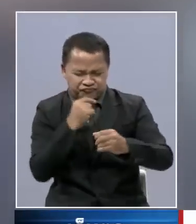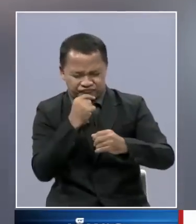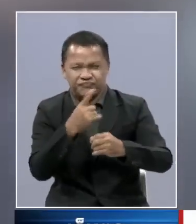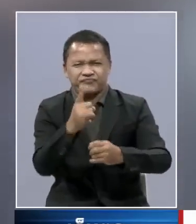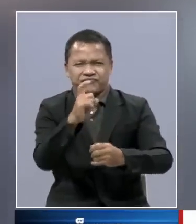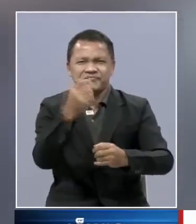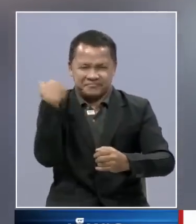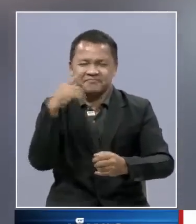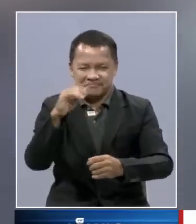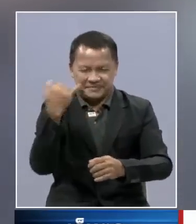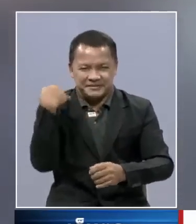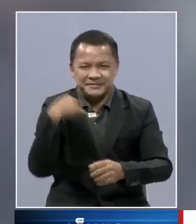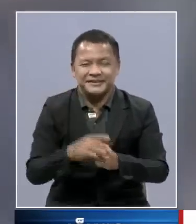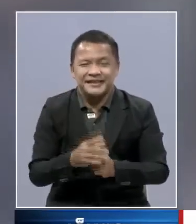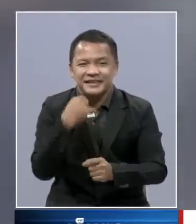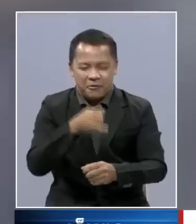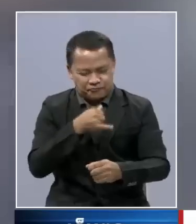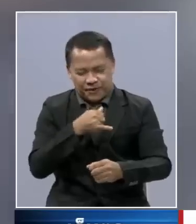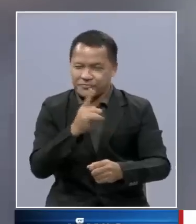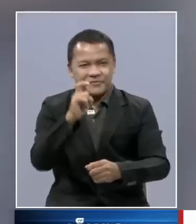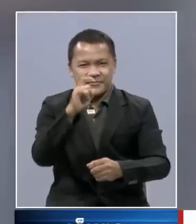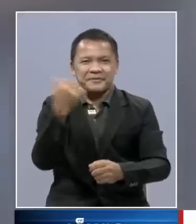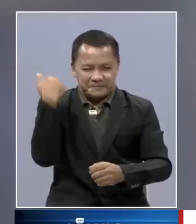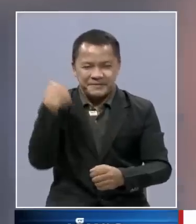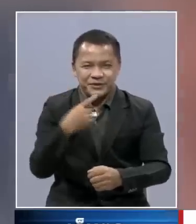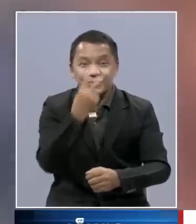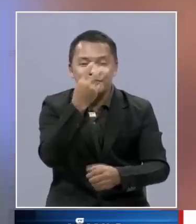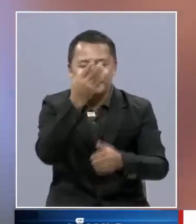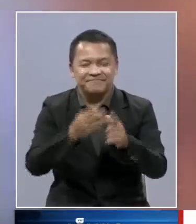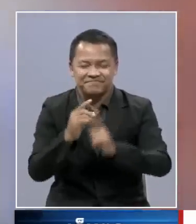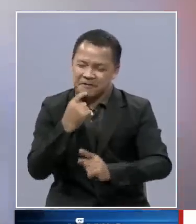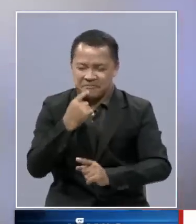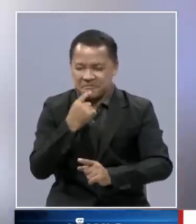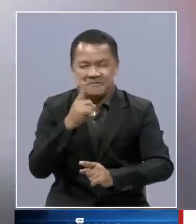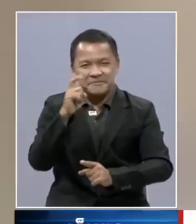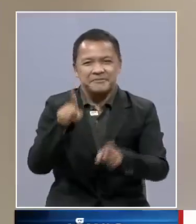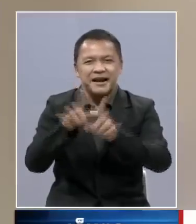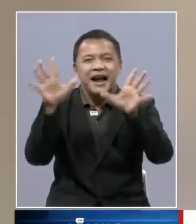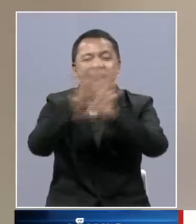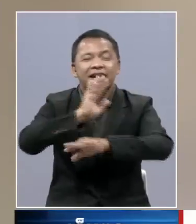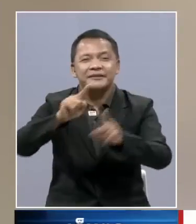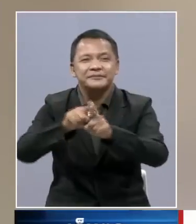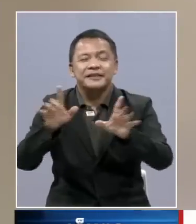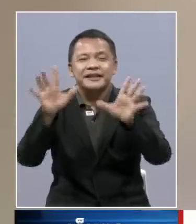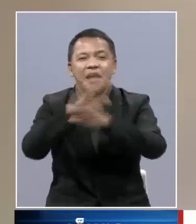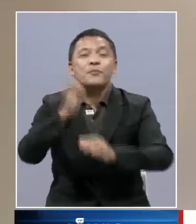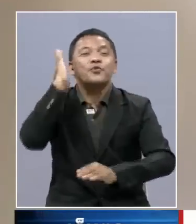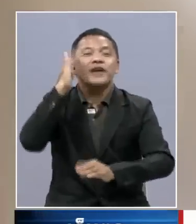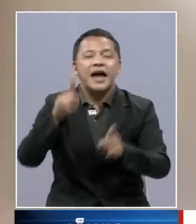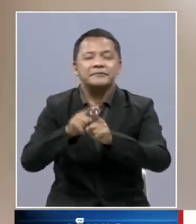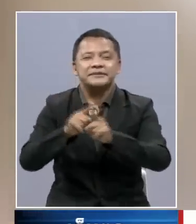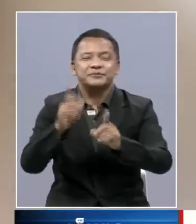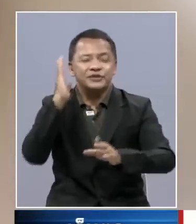ใช่ อันนี้ก็เป็นอีกหนึ่ง กินไปแล้วคงไม่ชอบนะโดนสไตล์แล้วด้วยนะ ใช่ สไตล์แกก็จะแบบว่าเป็นผู้ชายสายแ